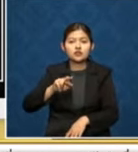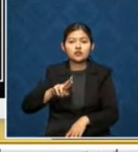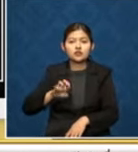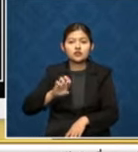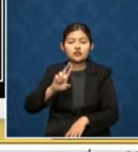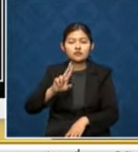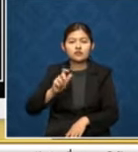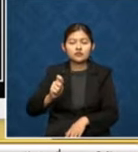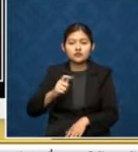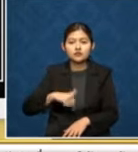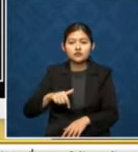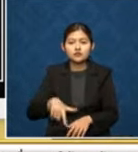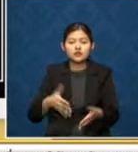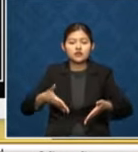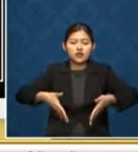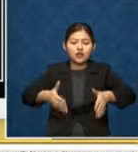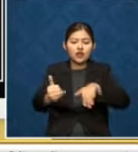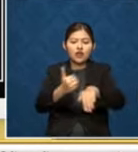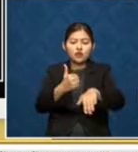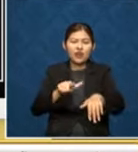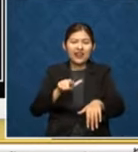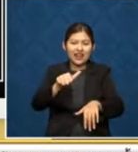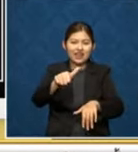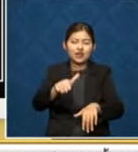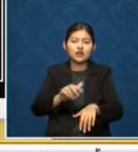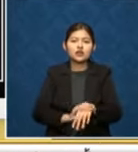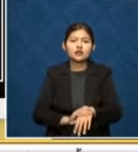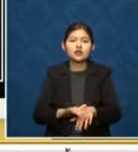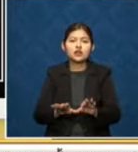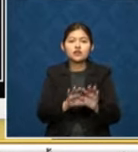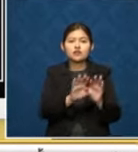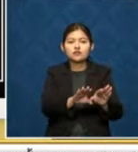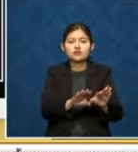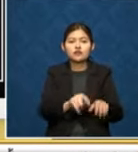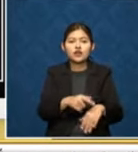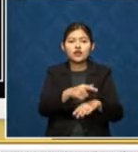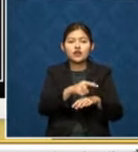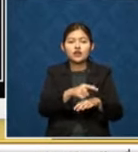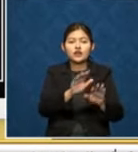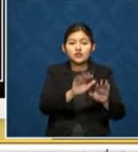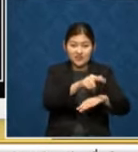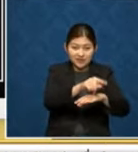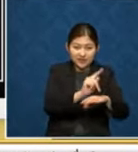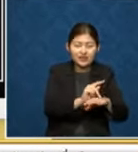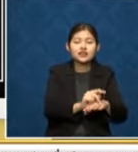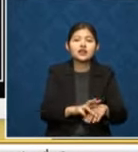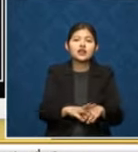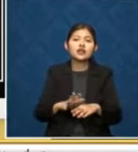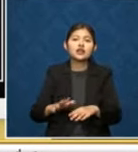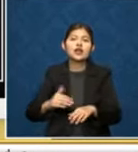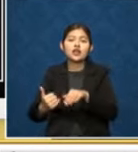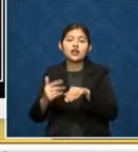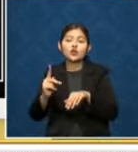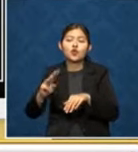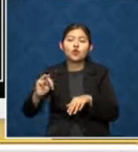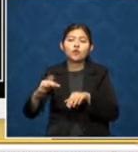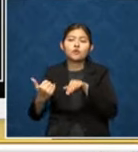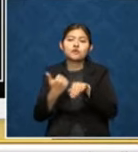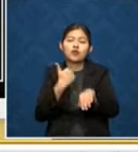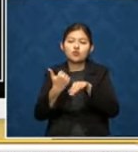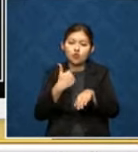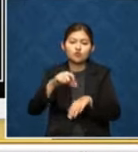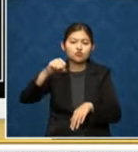แล้วก็ได้ความทรุดเสียหายเป็นจำนวนมากกว่าท่านประธานให้ทางหลวงนั้นรีบทำการซ่อมแก้ไขโดยด่วนประการ